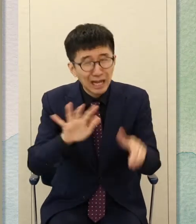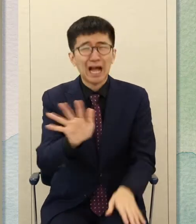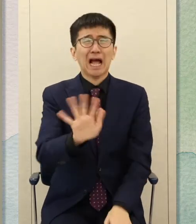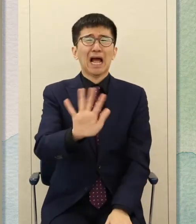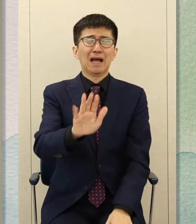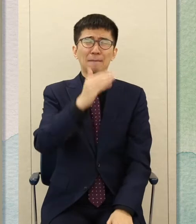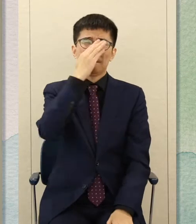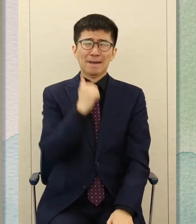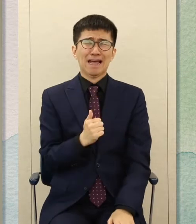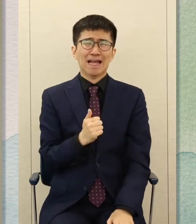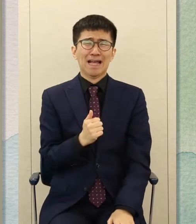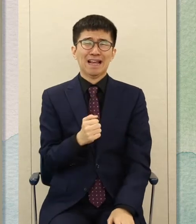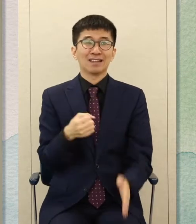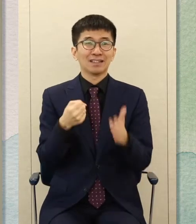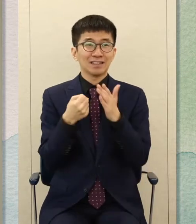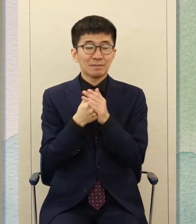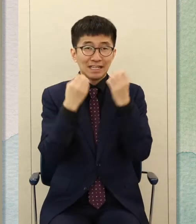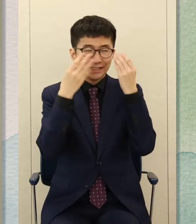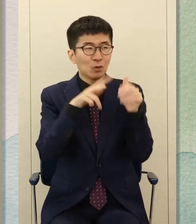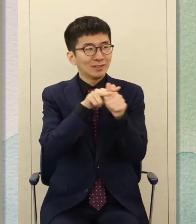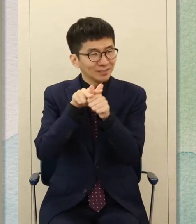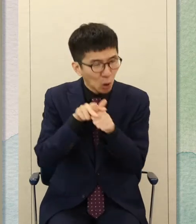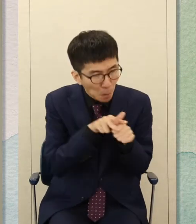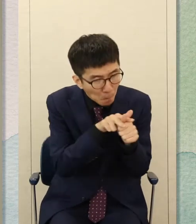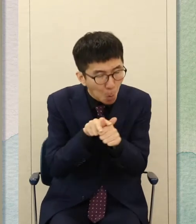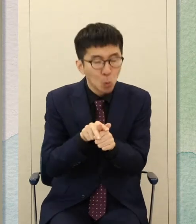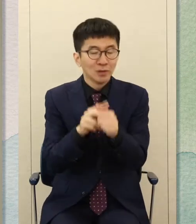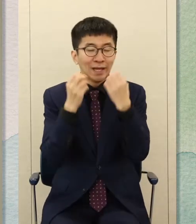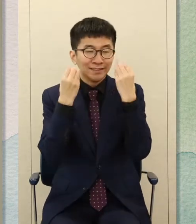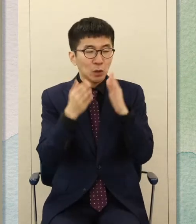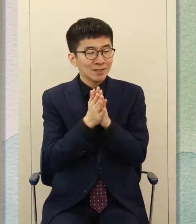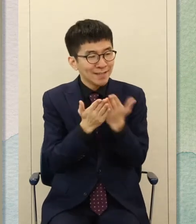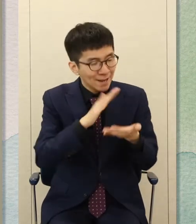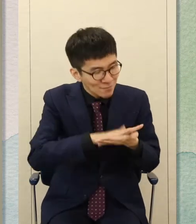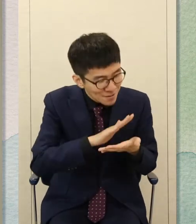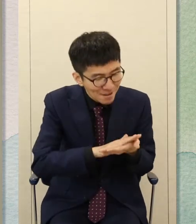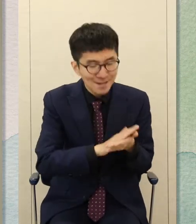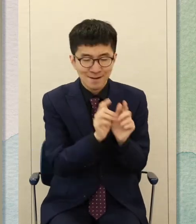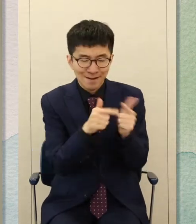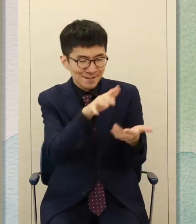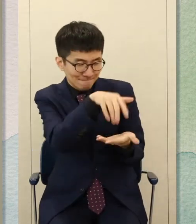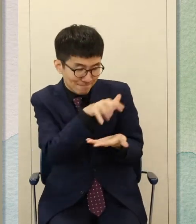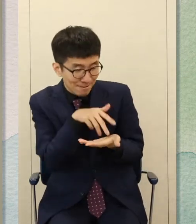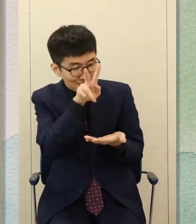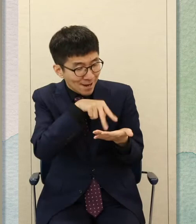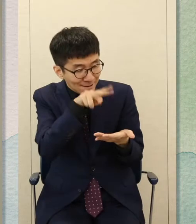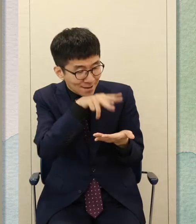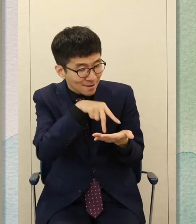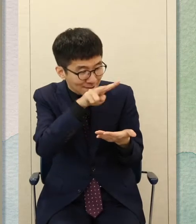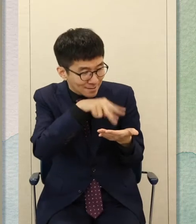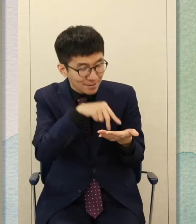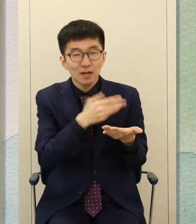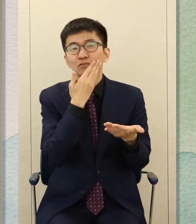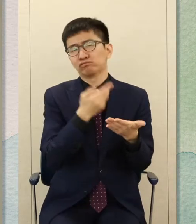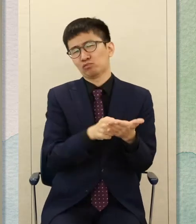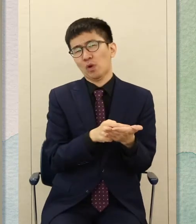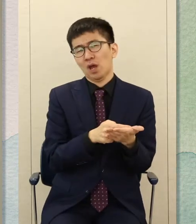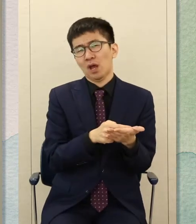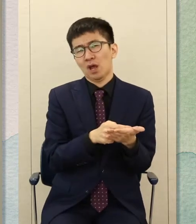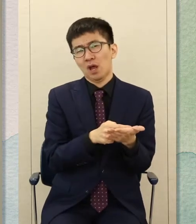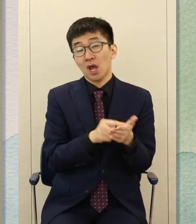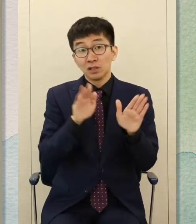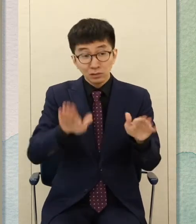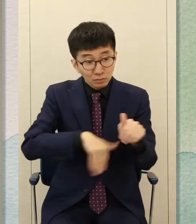새로운 책들이 새로운 정보의 업데이트를 계속 해줘야 돼요. 이 새로운 삶의 상황에